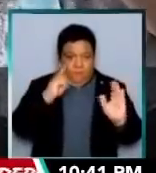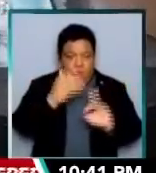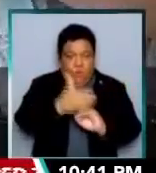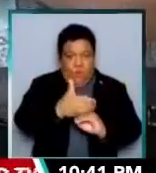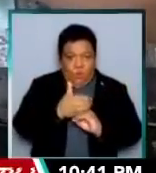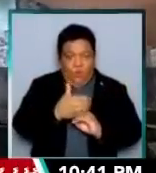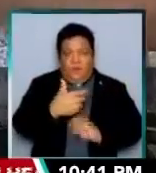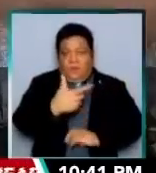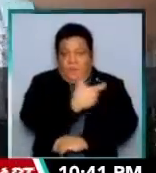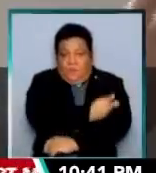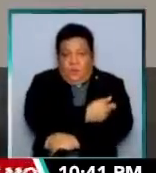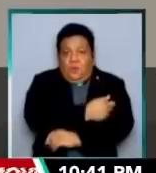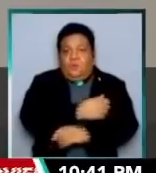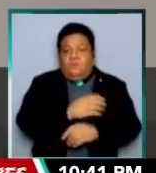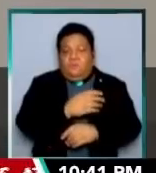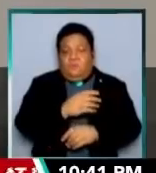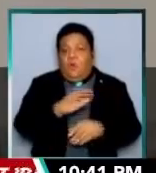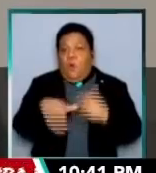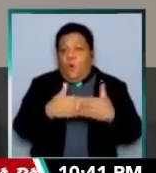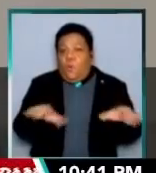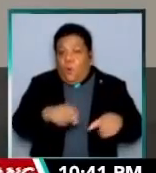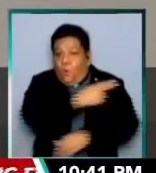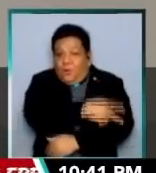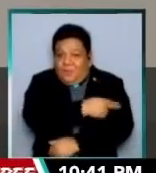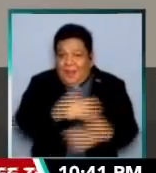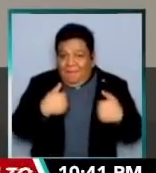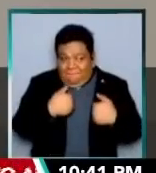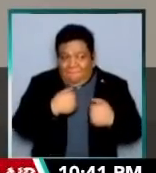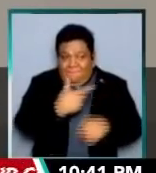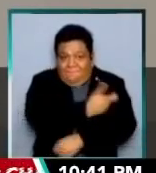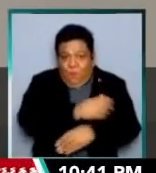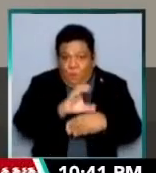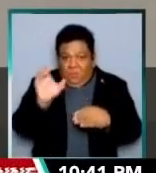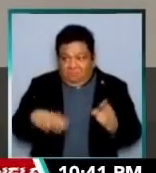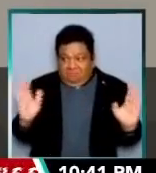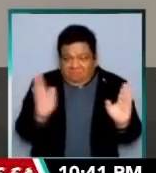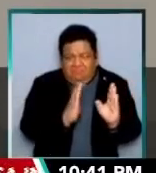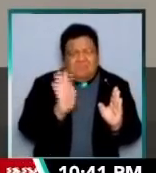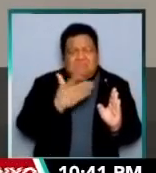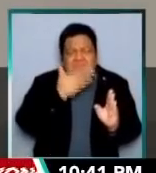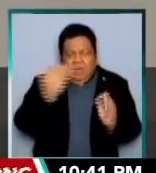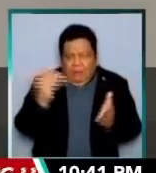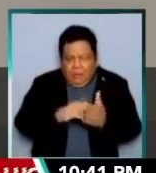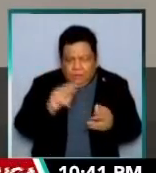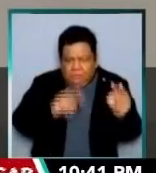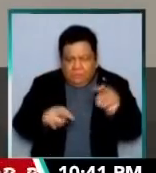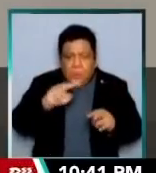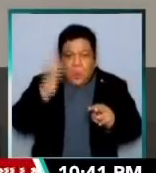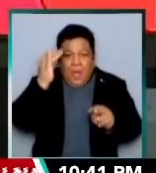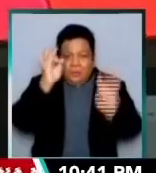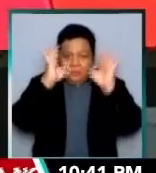healthcare workers na may COVID. Pwede daw kasing malagay sa alanganin ang healthcare workers, pati ang kanilang mga pamilya at